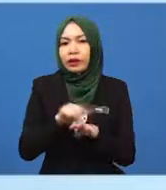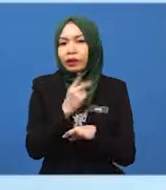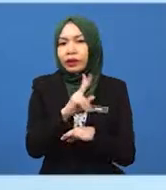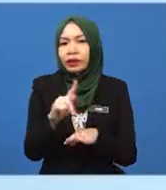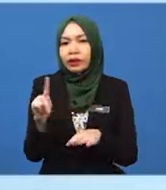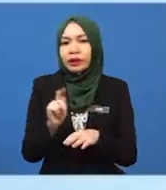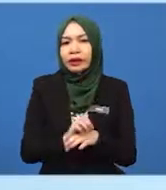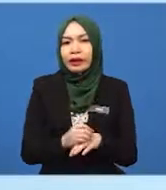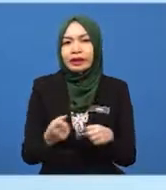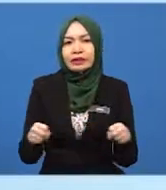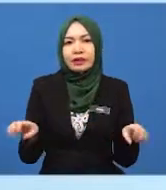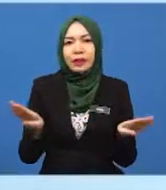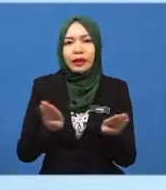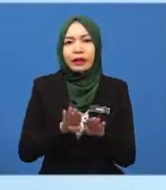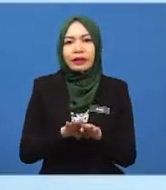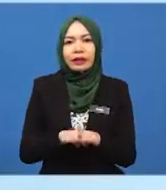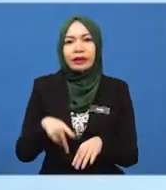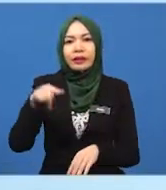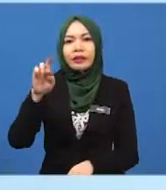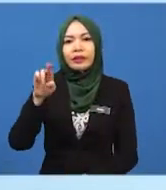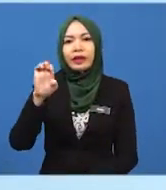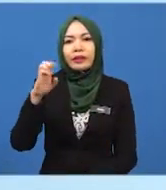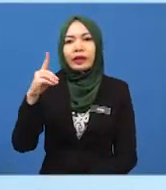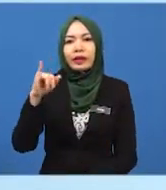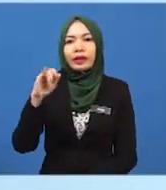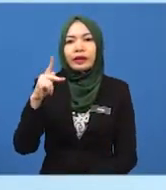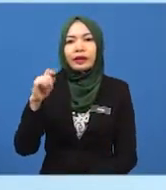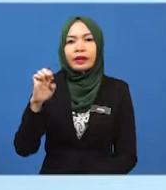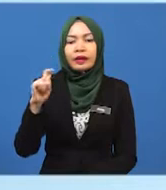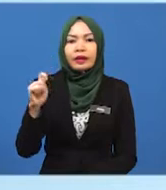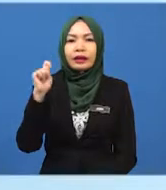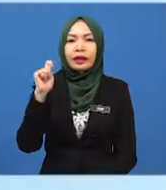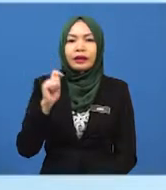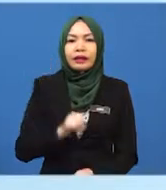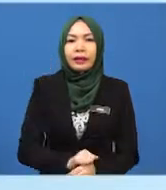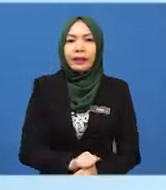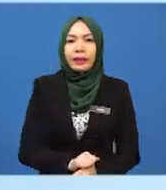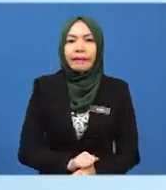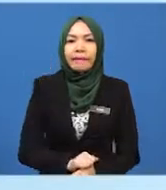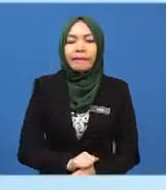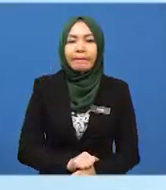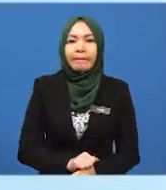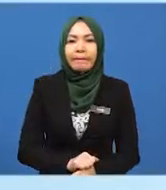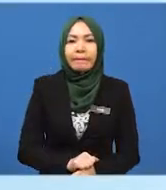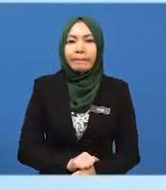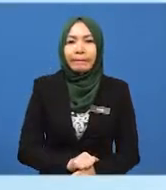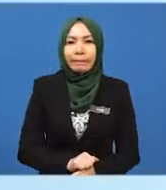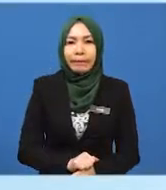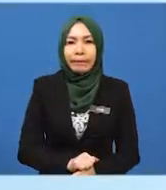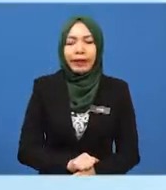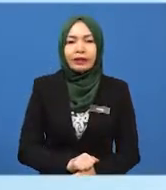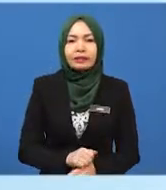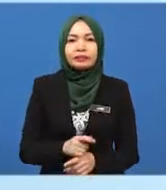Palsu merupakan frasa adjektif. maka penggunaan